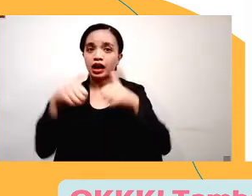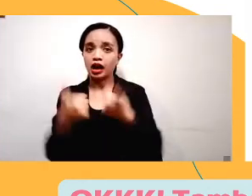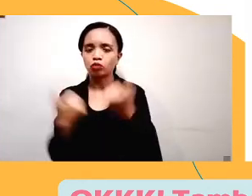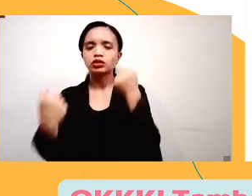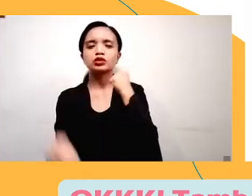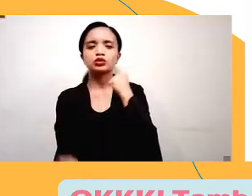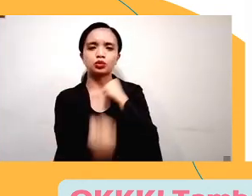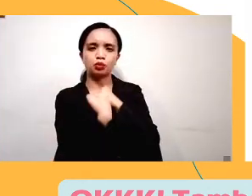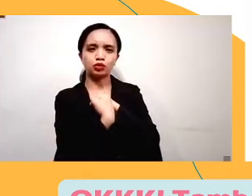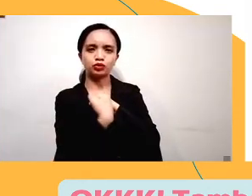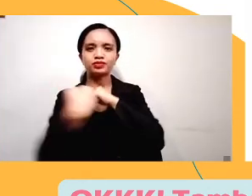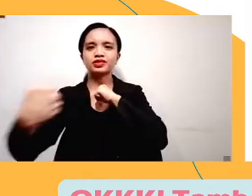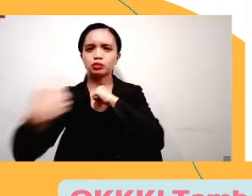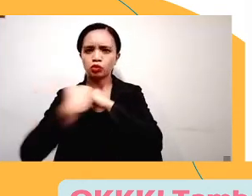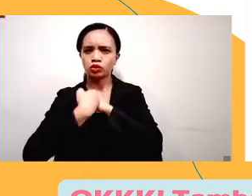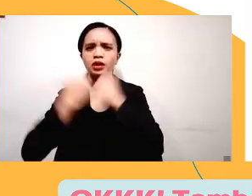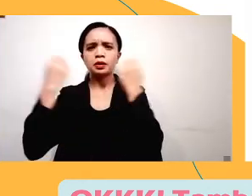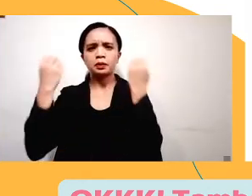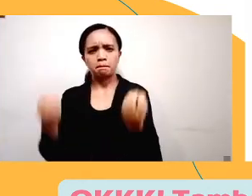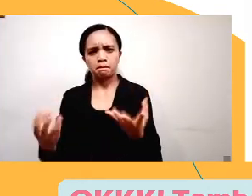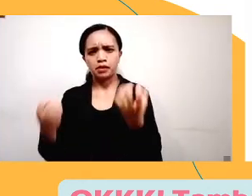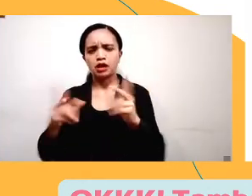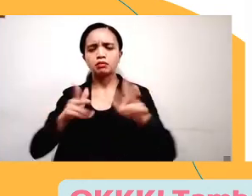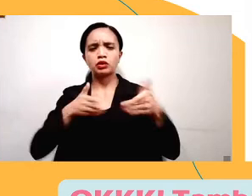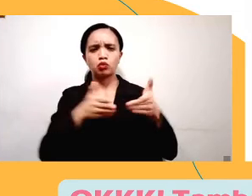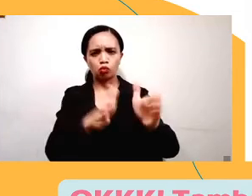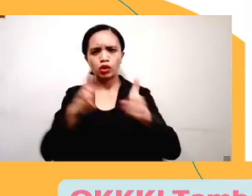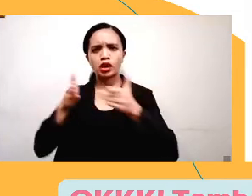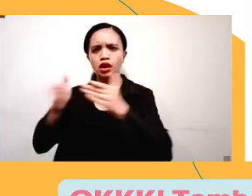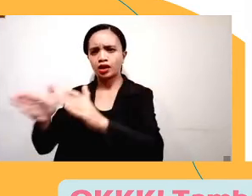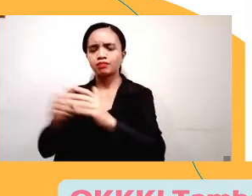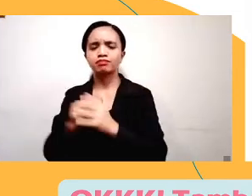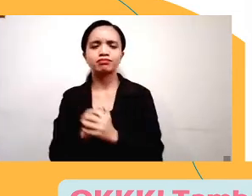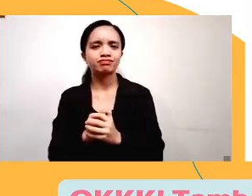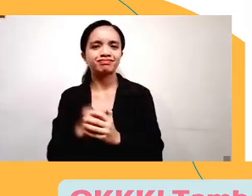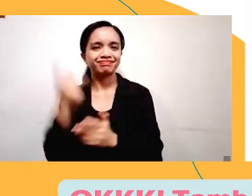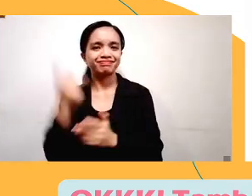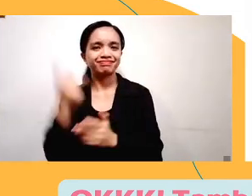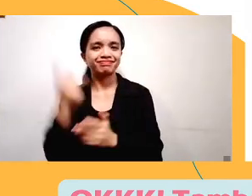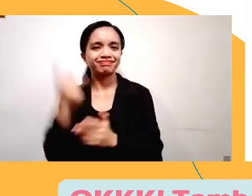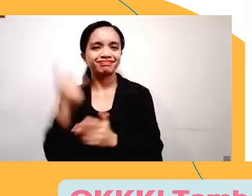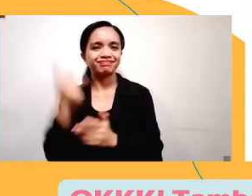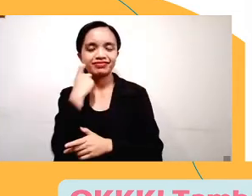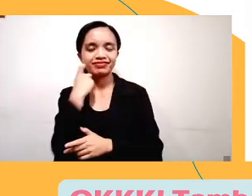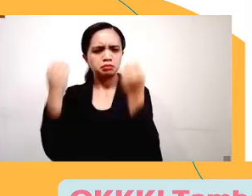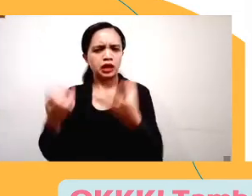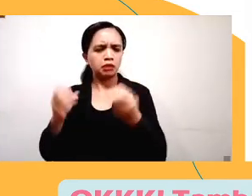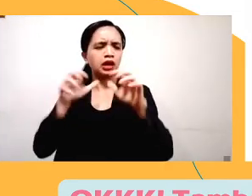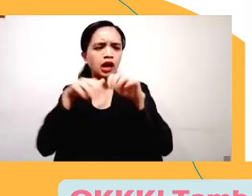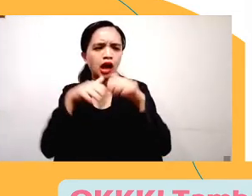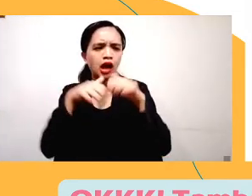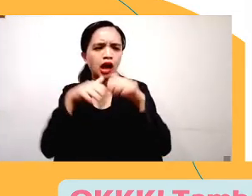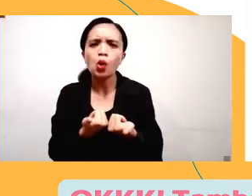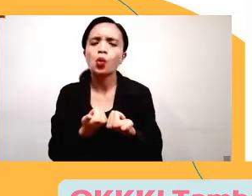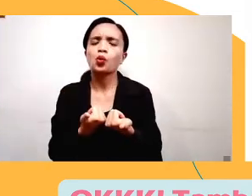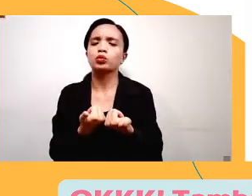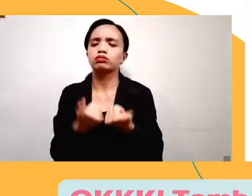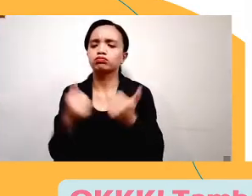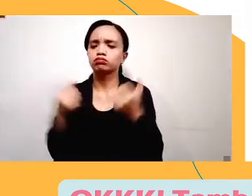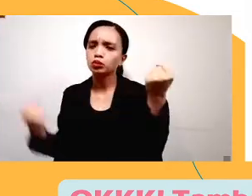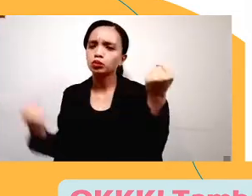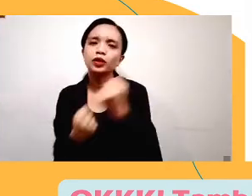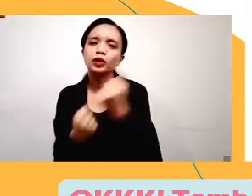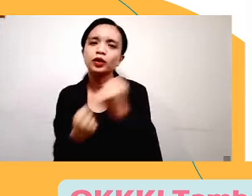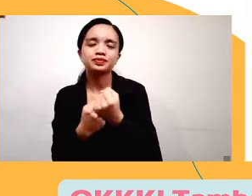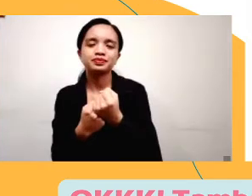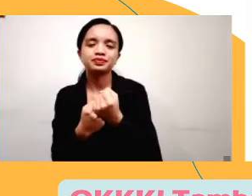Okay, maraming paraan, di ba? As na natutunan natin sa mga previous sessions, maraming paraan na nakakasuporta ang ibang tao